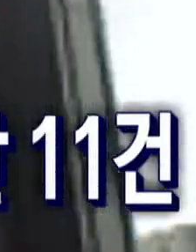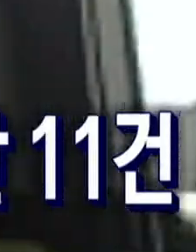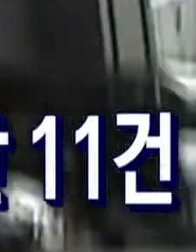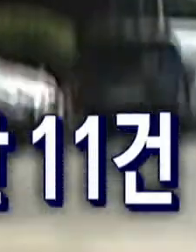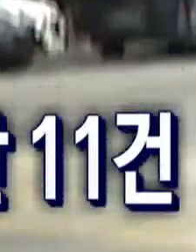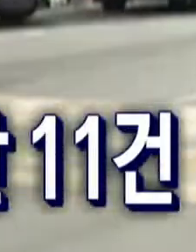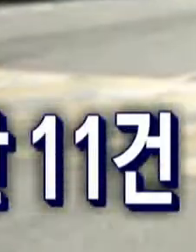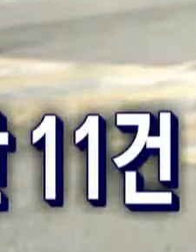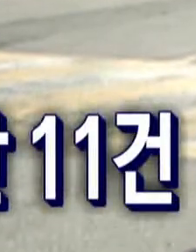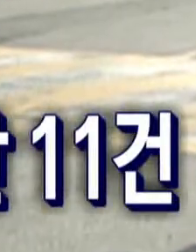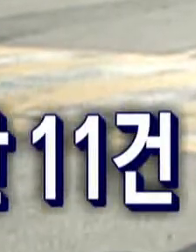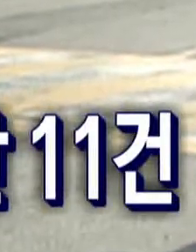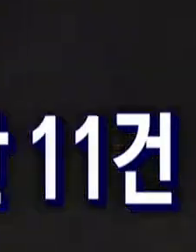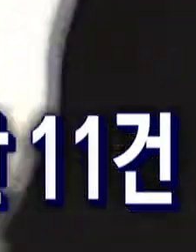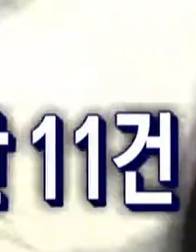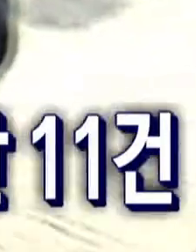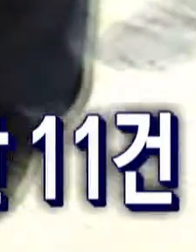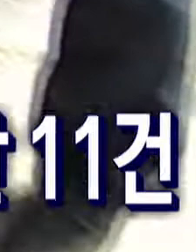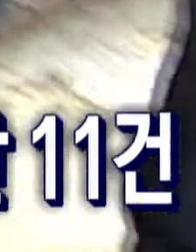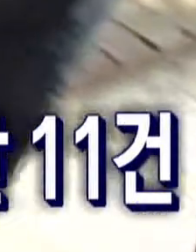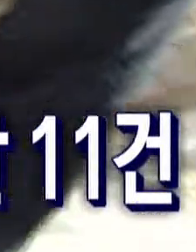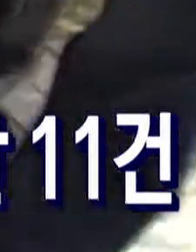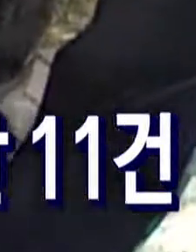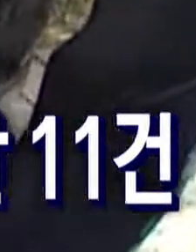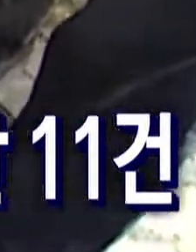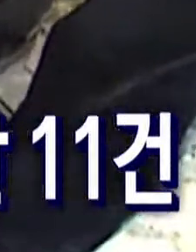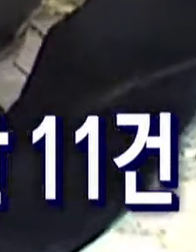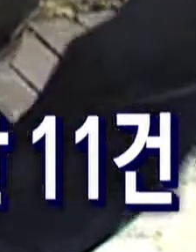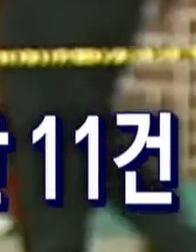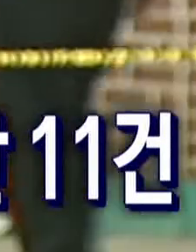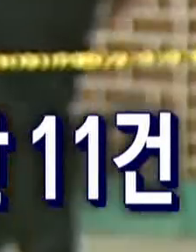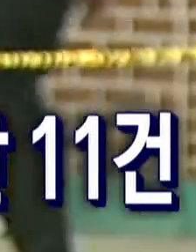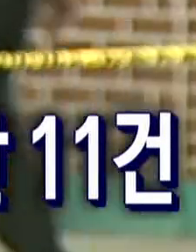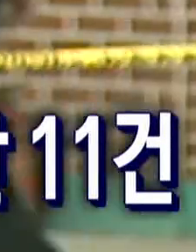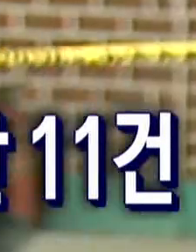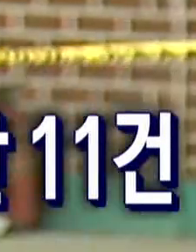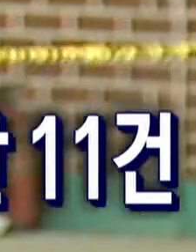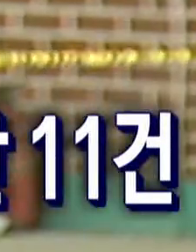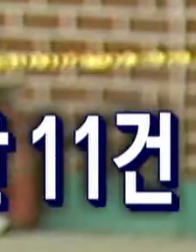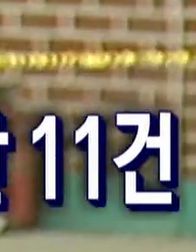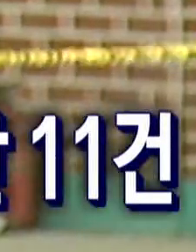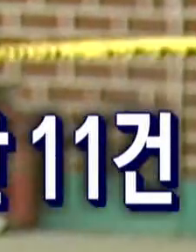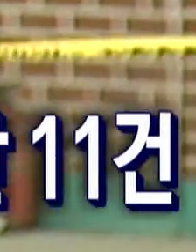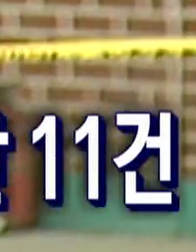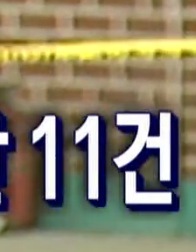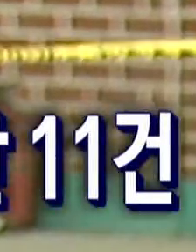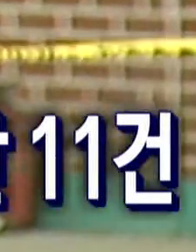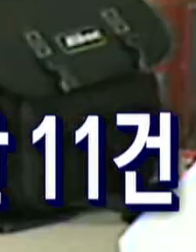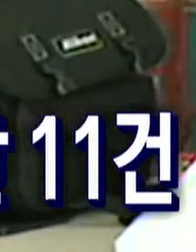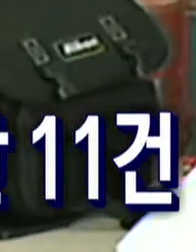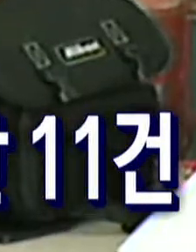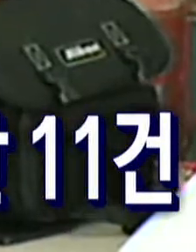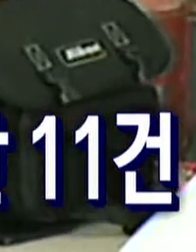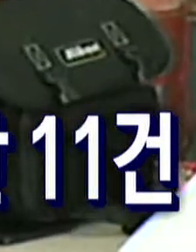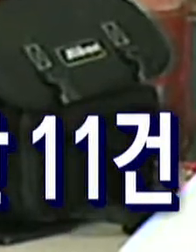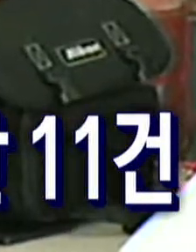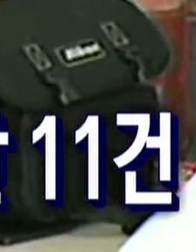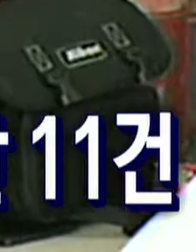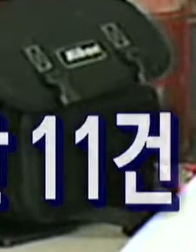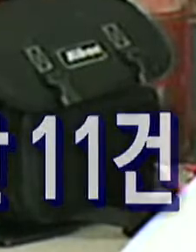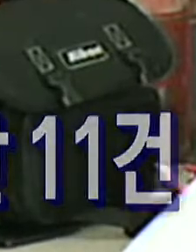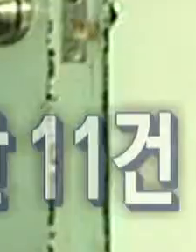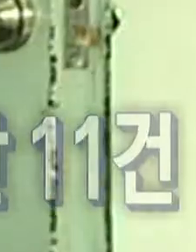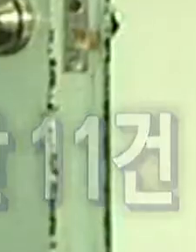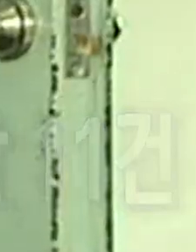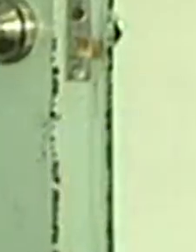화성 연쇄살인사건의 용의자가 드러나면서 미제사건에 대한 관심이 뜨겁습니다. 전남 지역도 2011년 이후에만 11건에